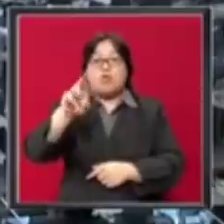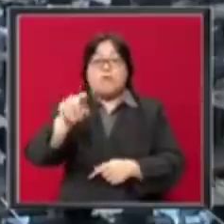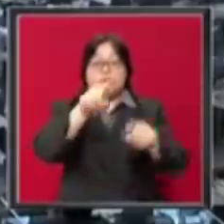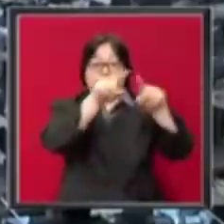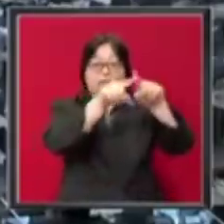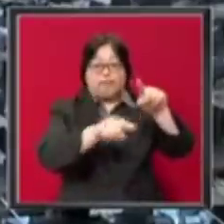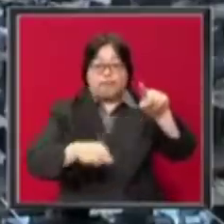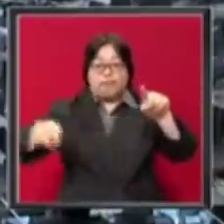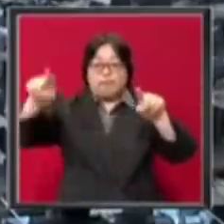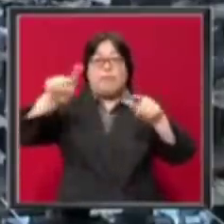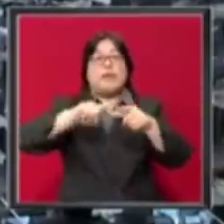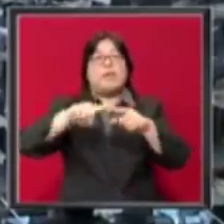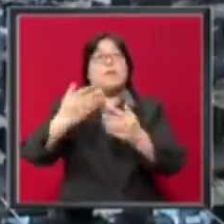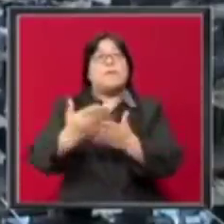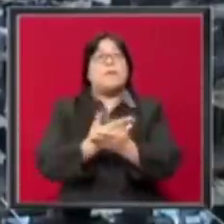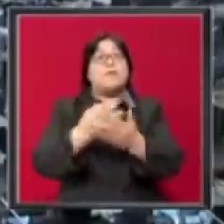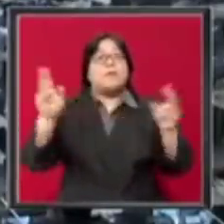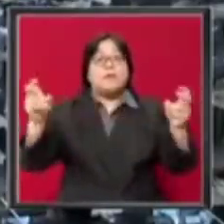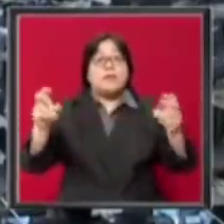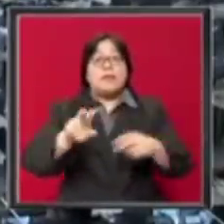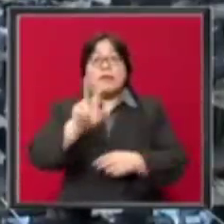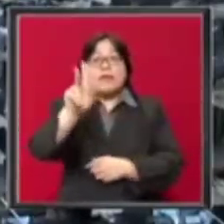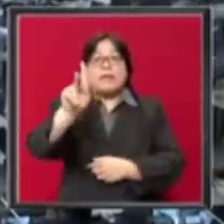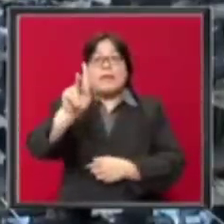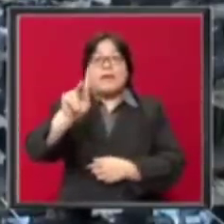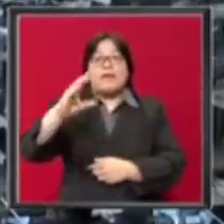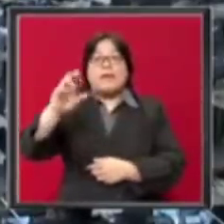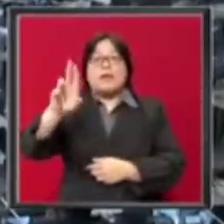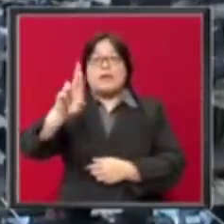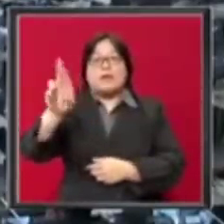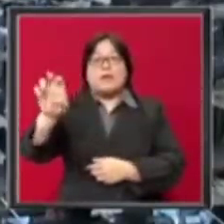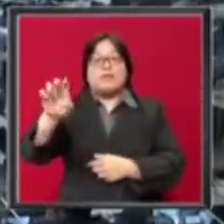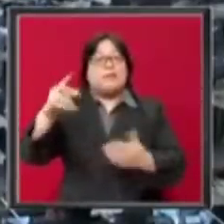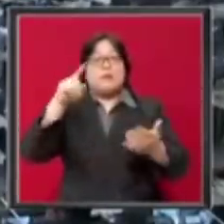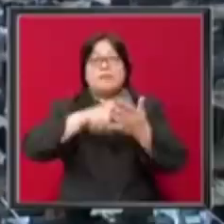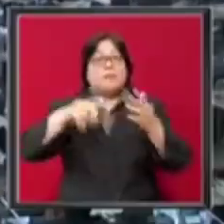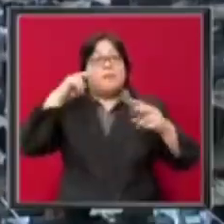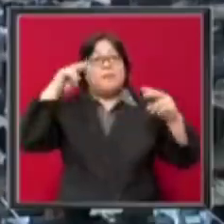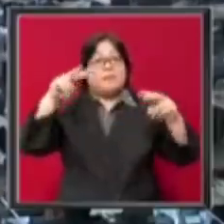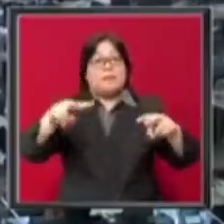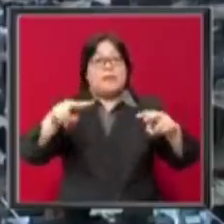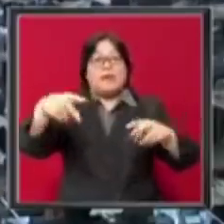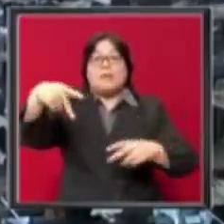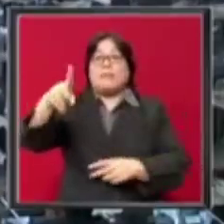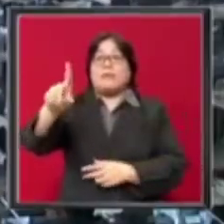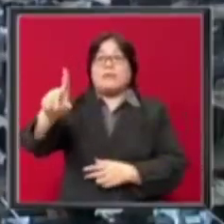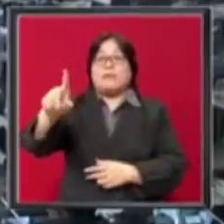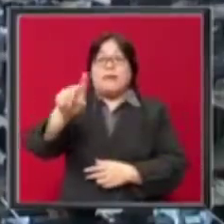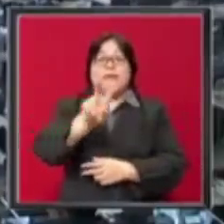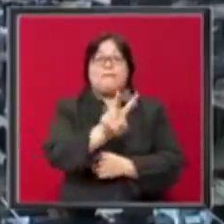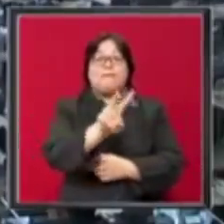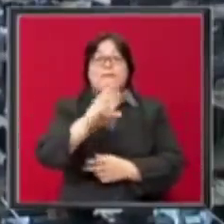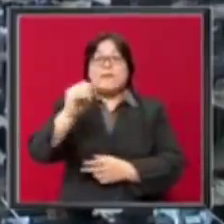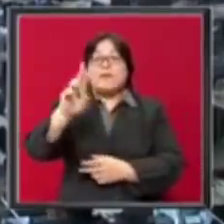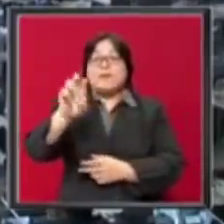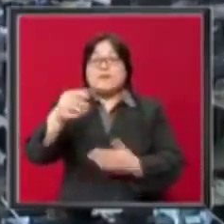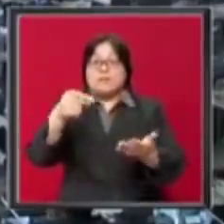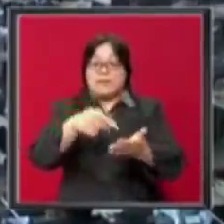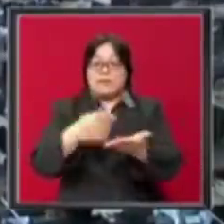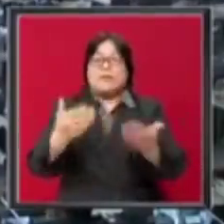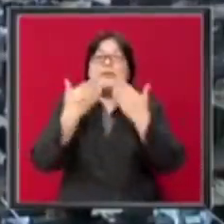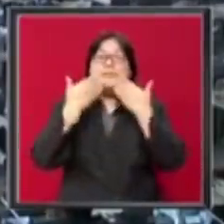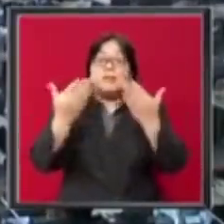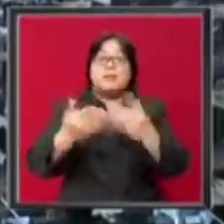ada satu lagi curve baru yang dipanggil K curve. Apa pandangan Yang Mahu Port Dickson mengenai V curve ini? Terima